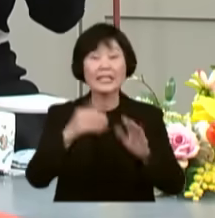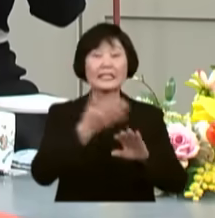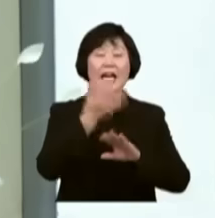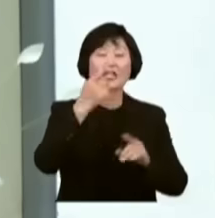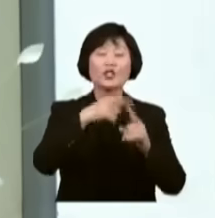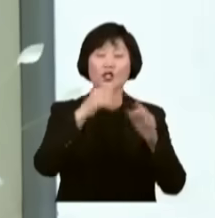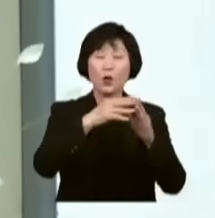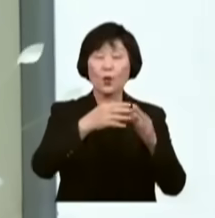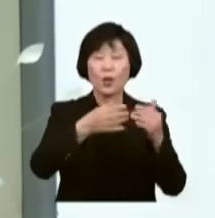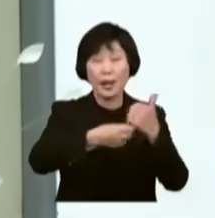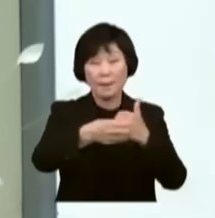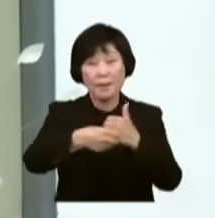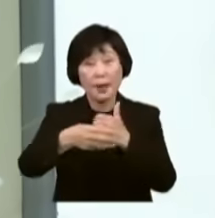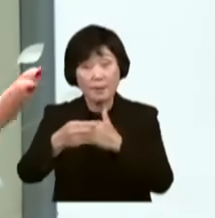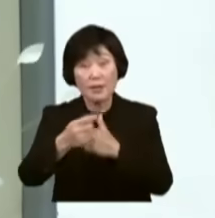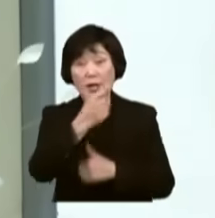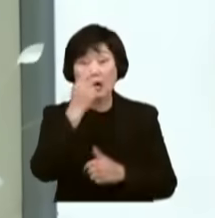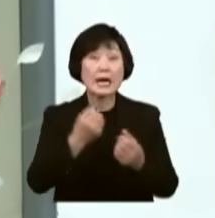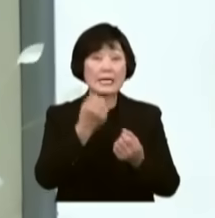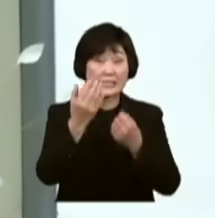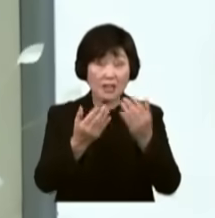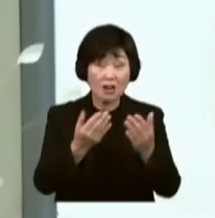교회에 뭐 간증도 가시고 또 주말마다 봉사